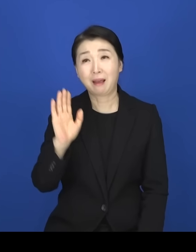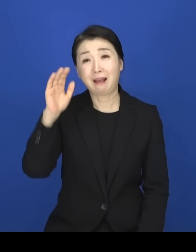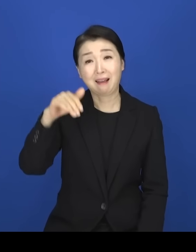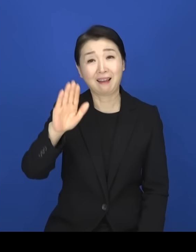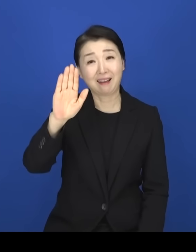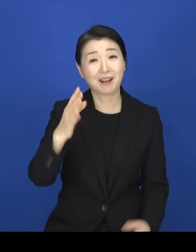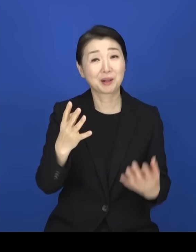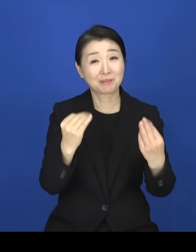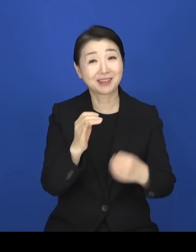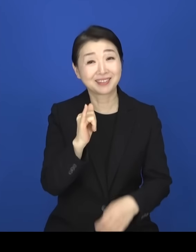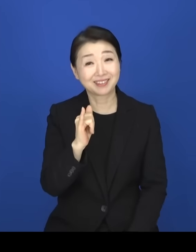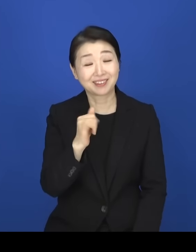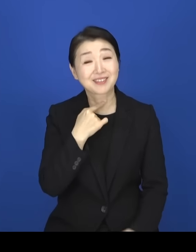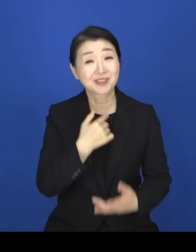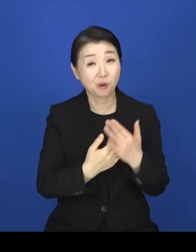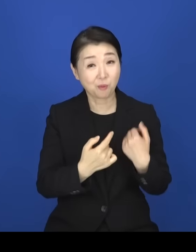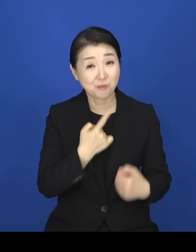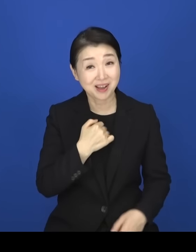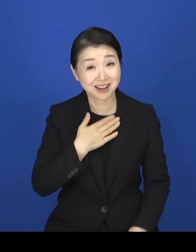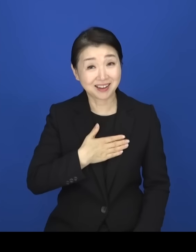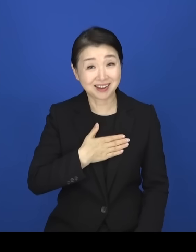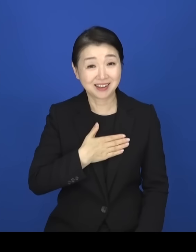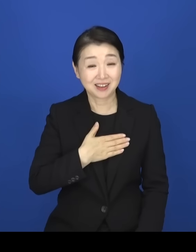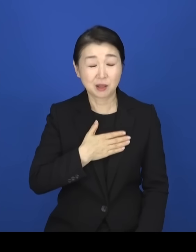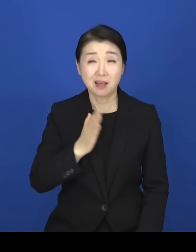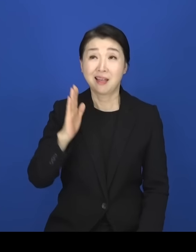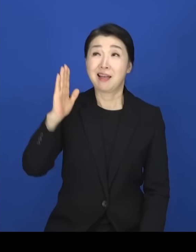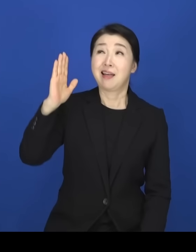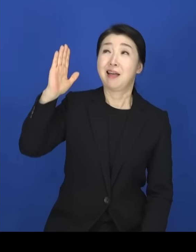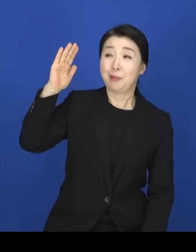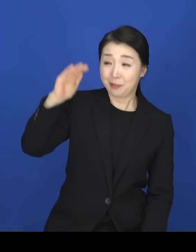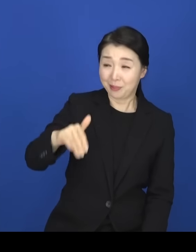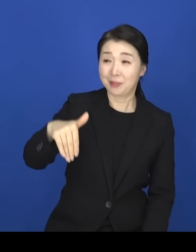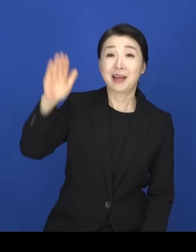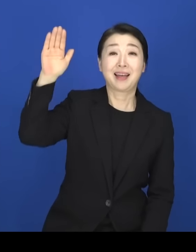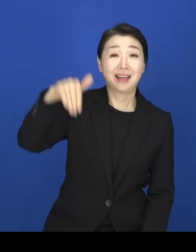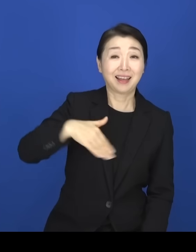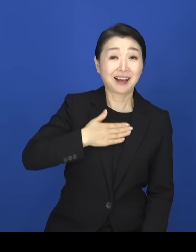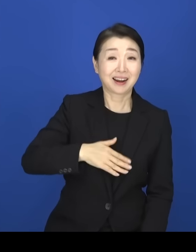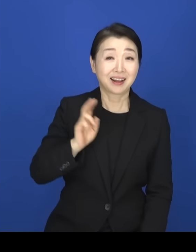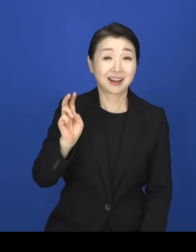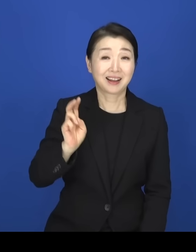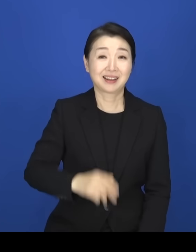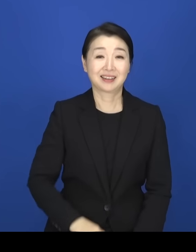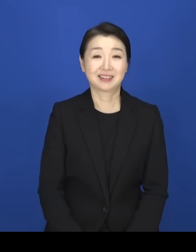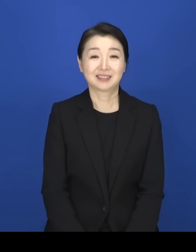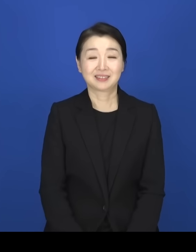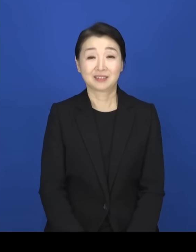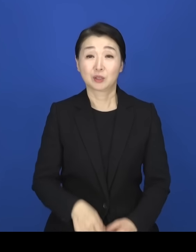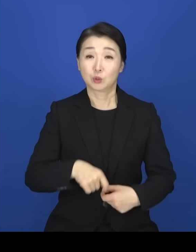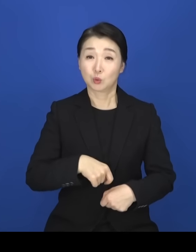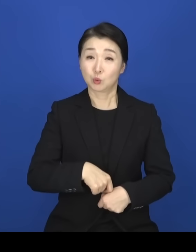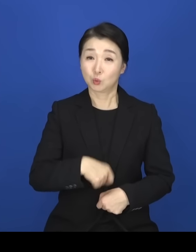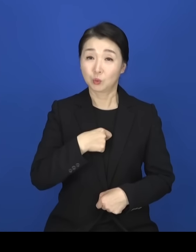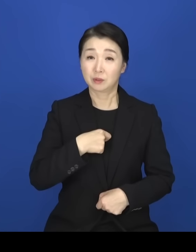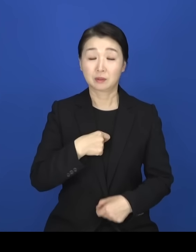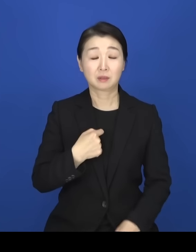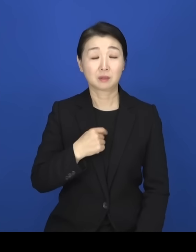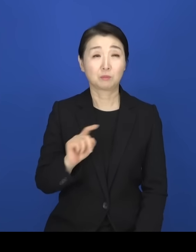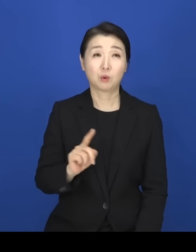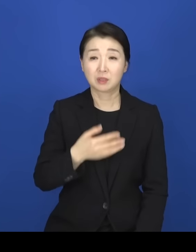그죠? 그런 경험을 다 이제 하신 거잖아요. 네, 네. 그죠? 위에도 올라가고 내려도 받고 그죠? 솔직히 뭐